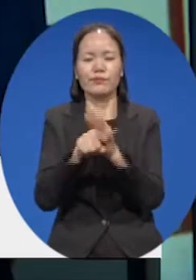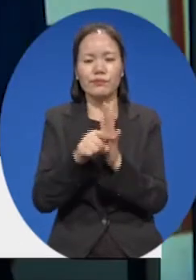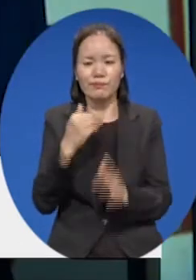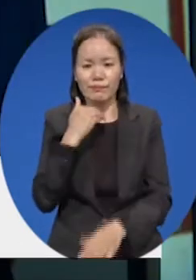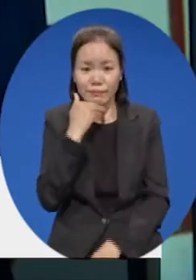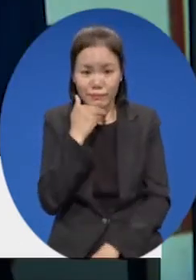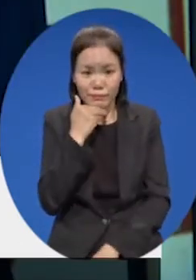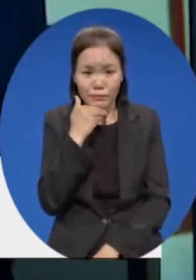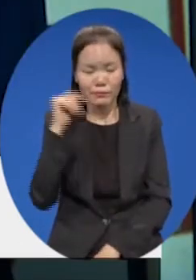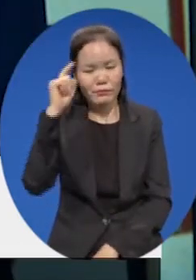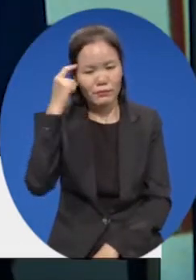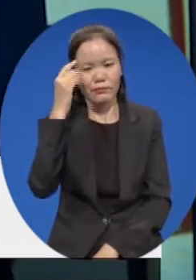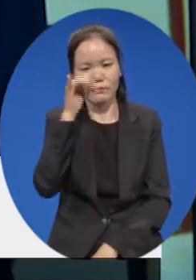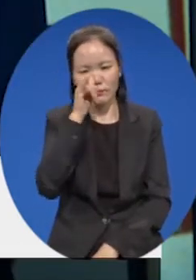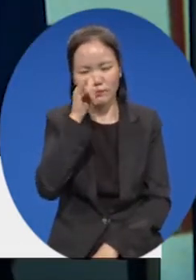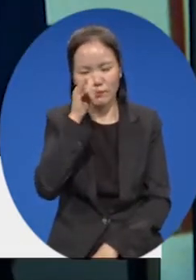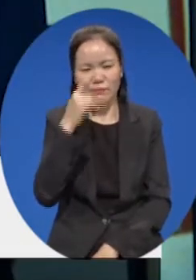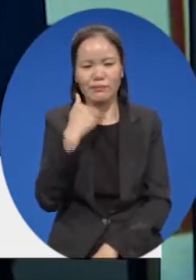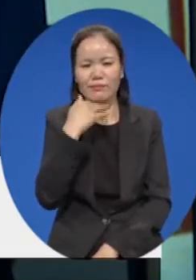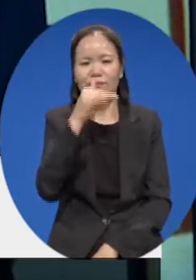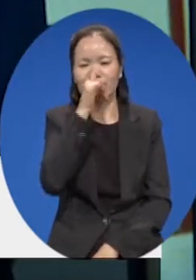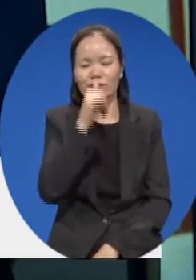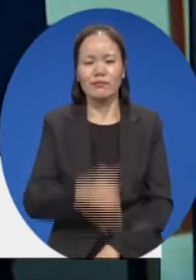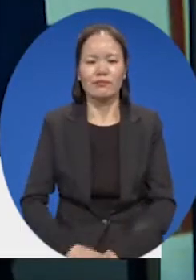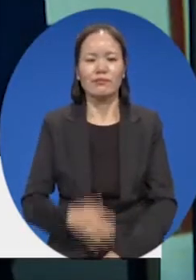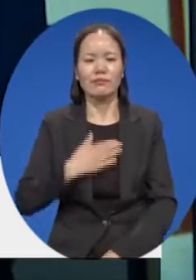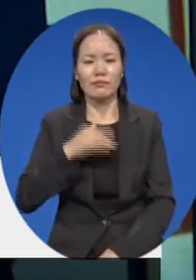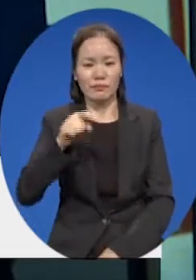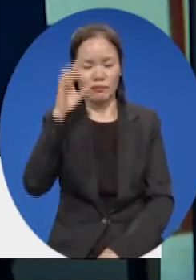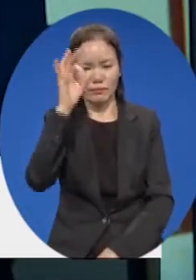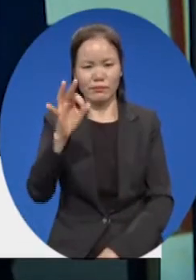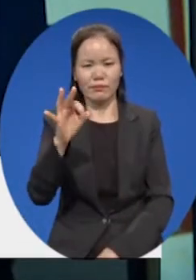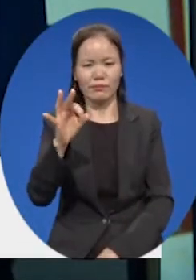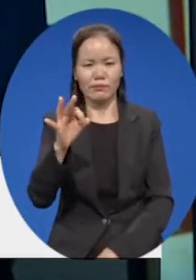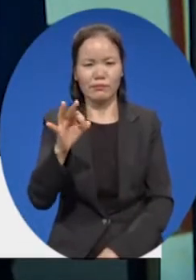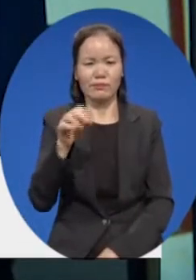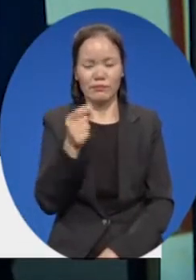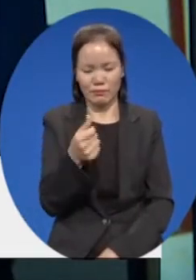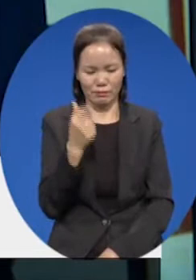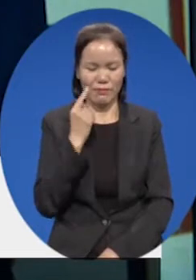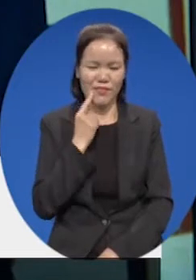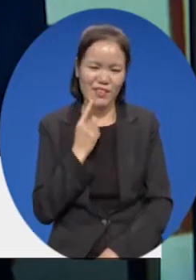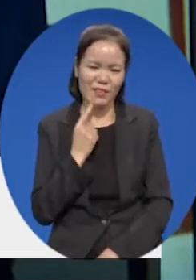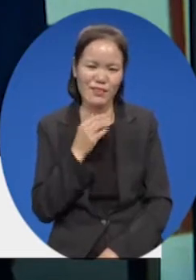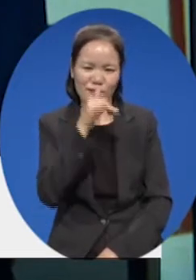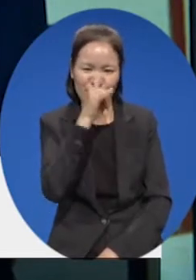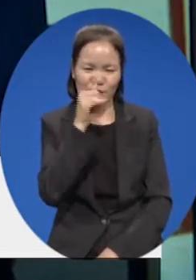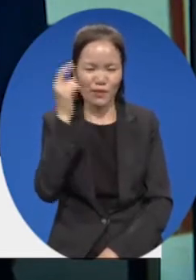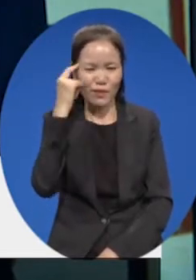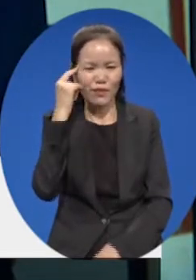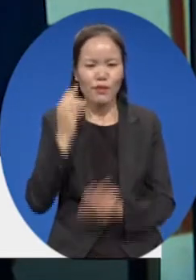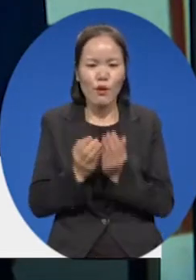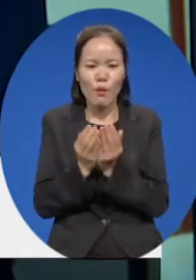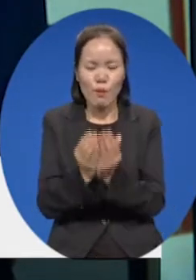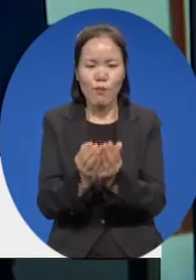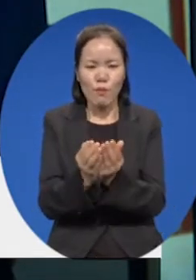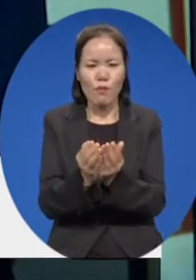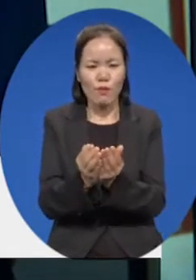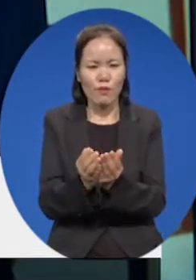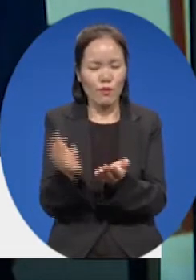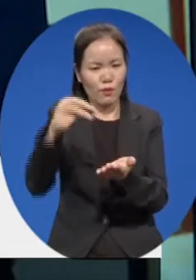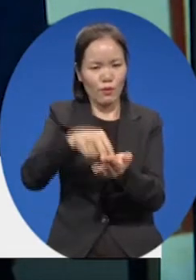기다렸나 좀 그런 생각이 들어서 기다렸죠. 궁금했고 예. 전 이거 보고 사실 좀 부러웠어요. 이게 요트를 타고 카리브해